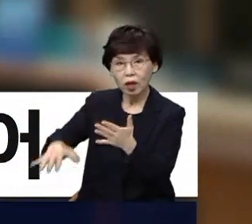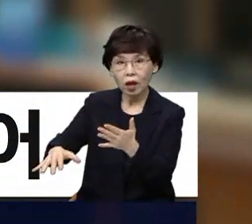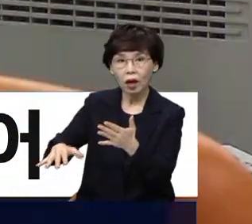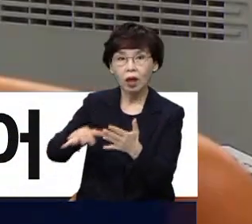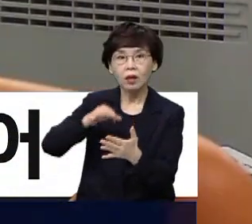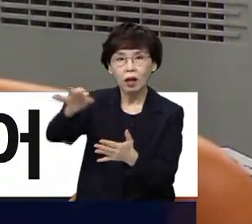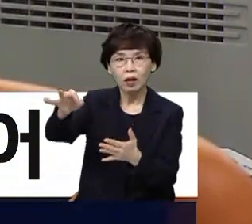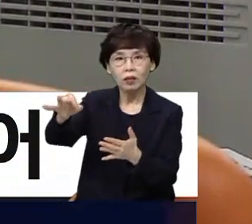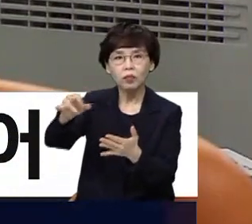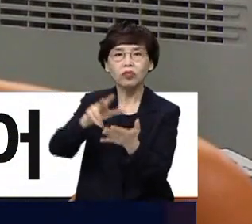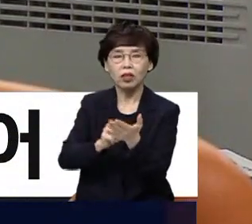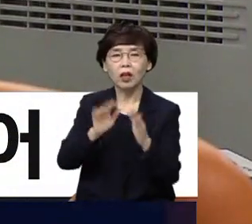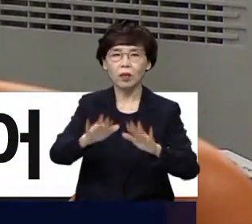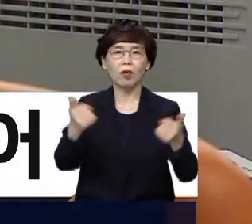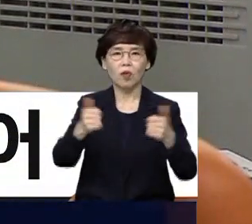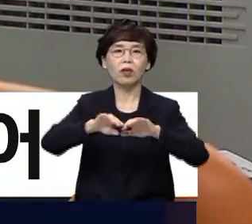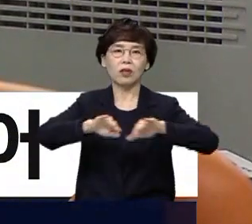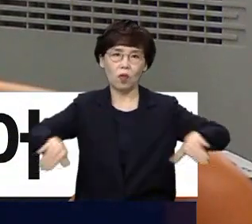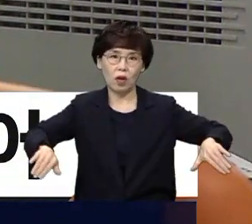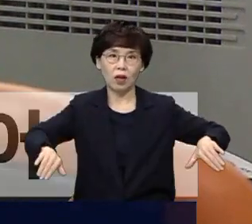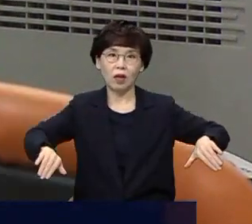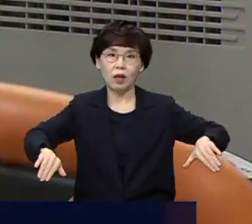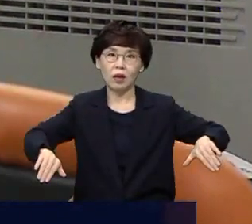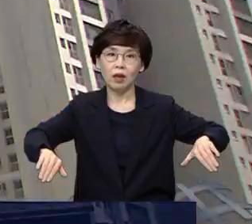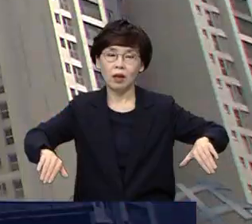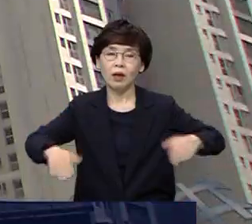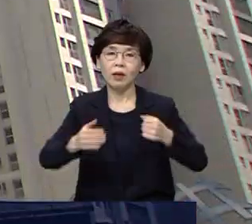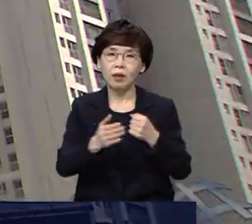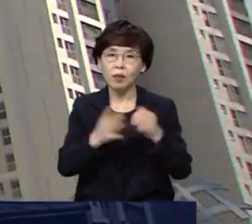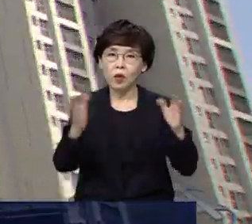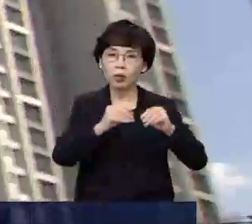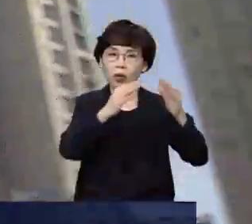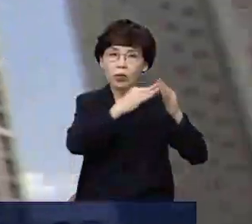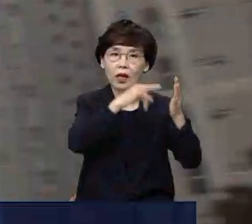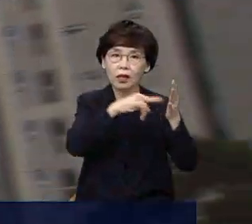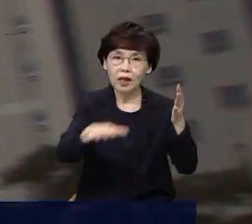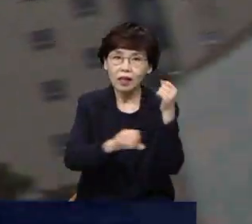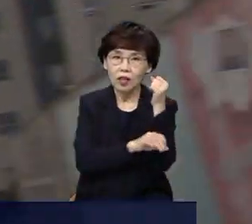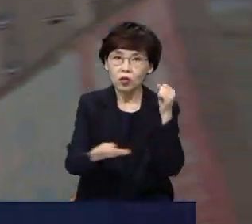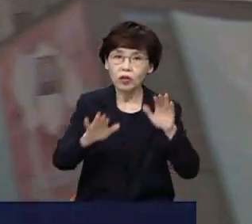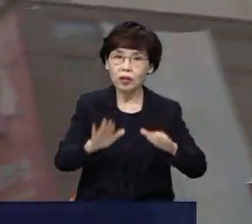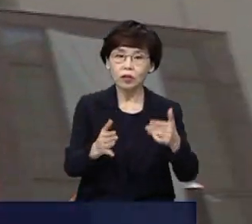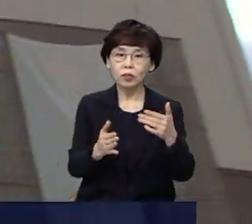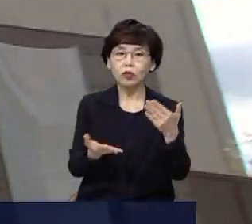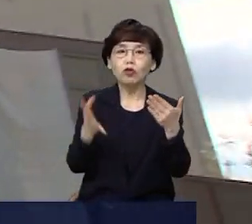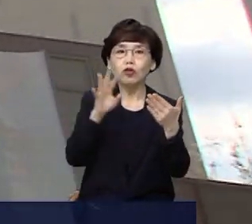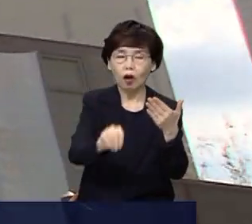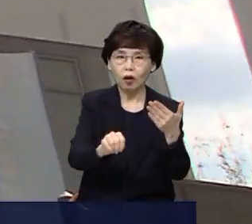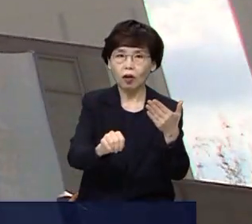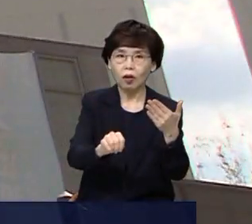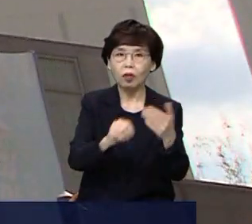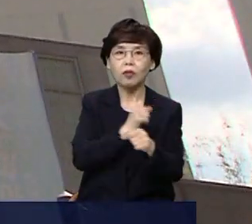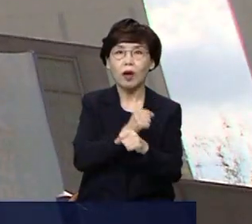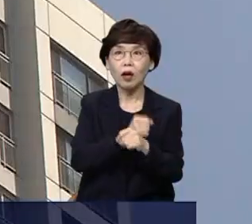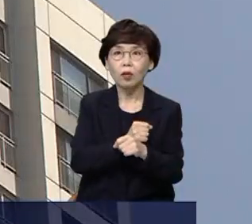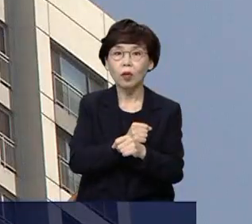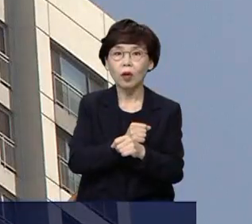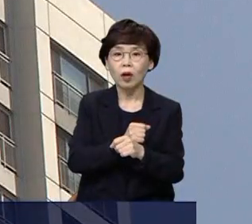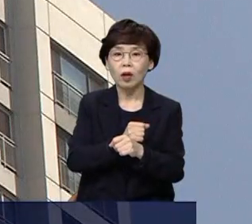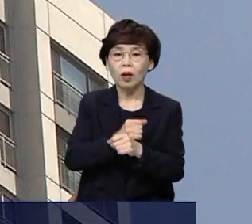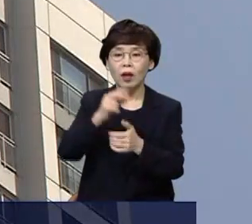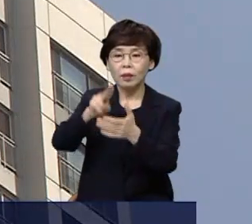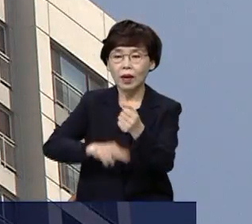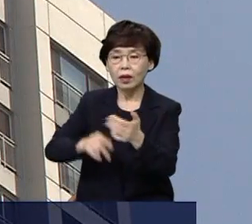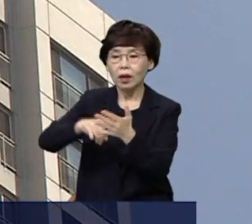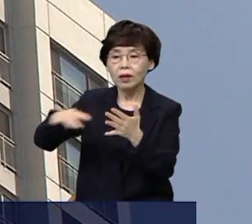이번에 다루지 않는 것으로 전해졌습니다. 이에 따라 종부세 과세 기준을 현행 9억 원으로 유지하고 양도세 중과는